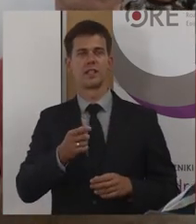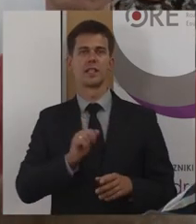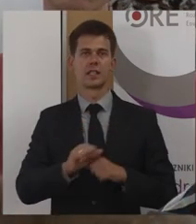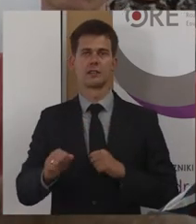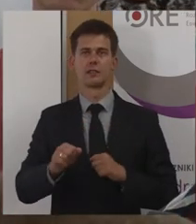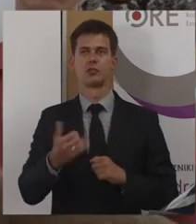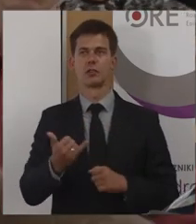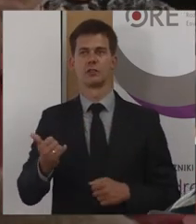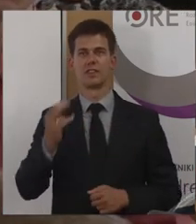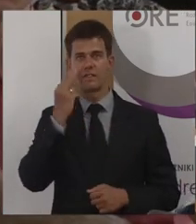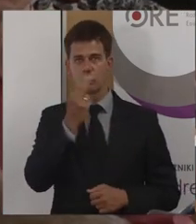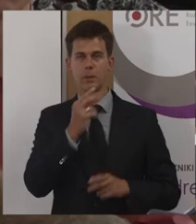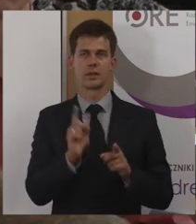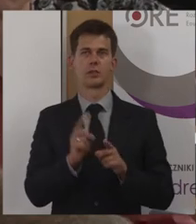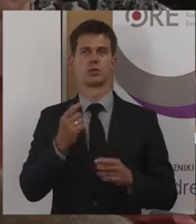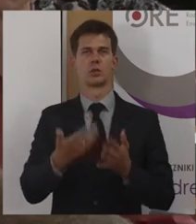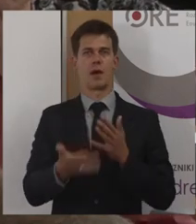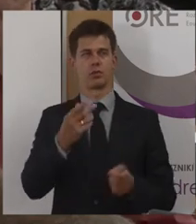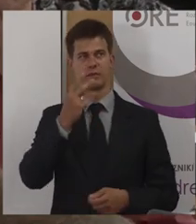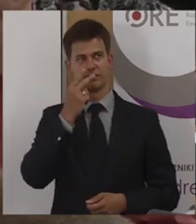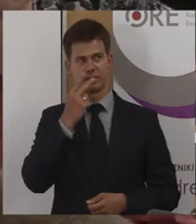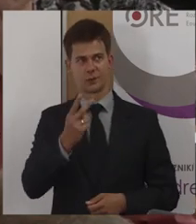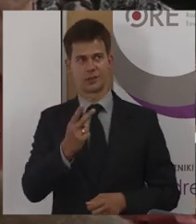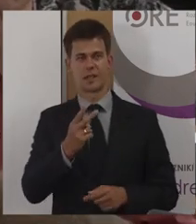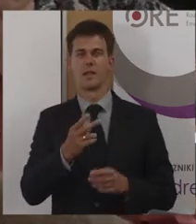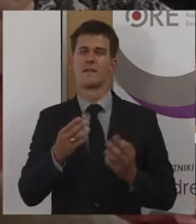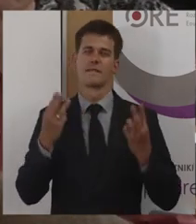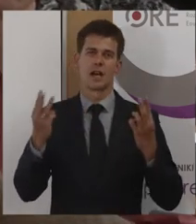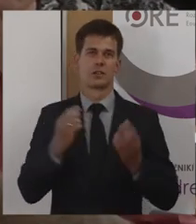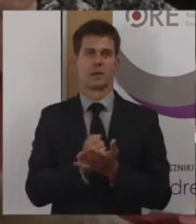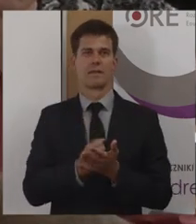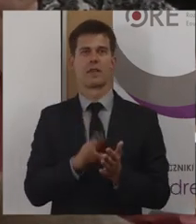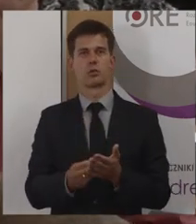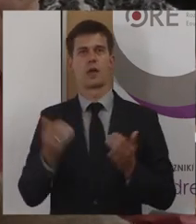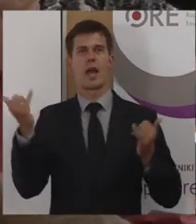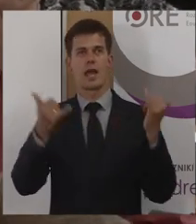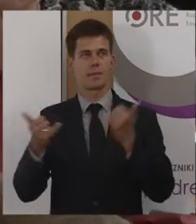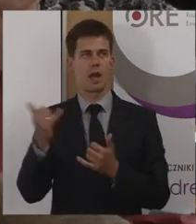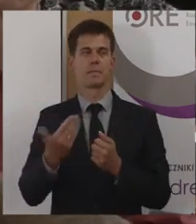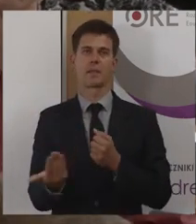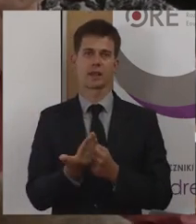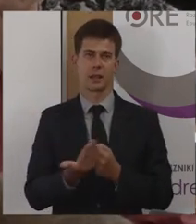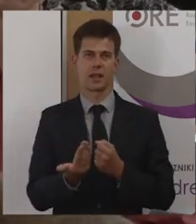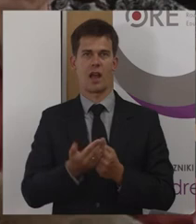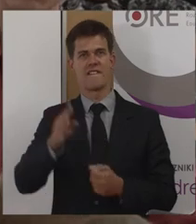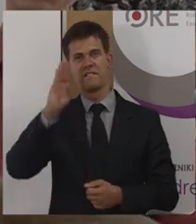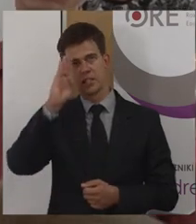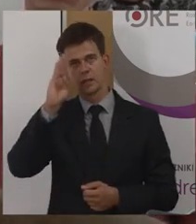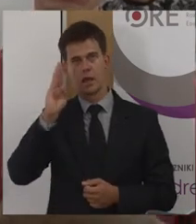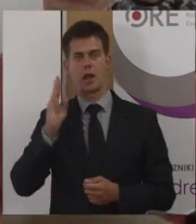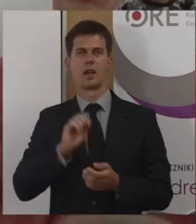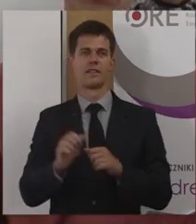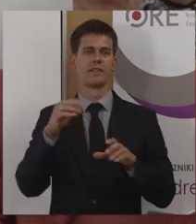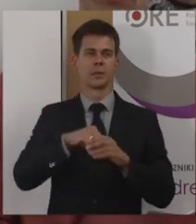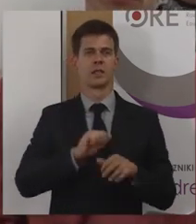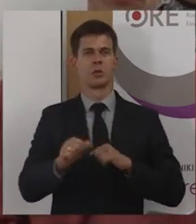słabowidzące. Z tego co ja wiem, przede wszystkim podręcznik do matematyki, do fizyki, do chemii będzie zawierał dużo różnych barierów typu